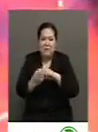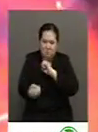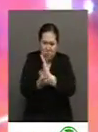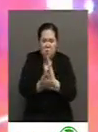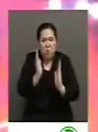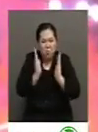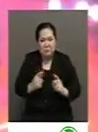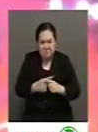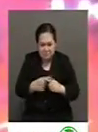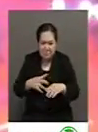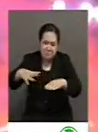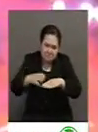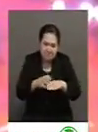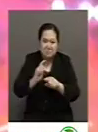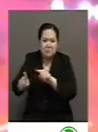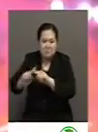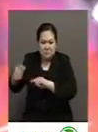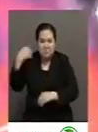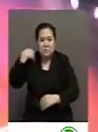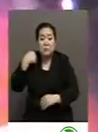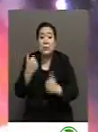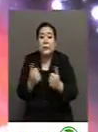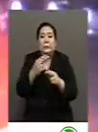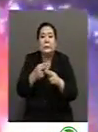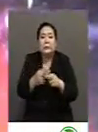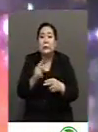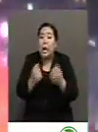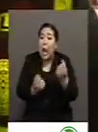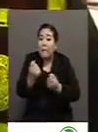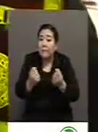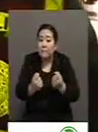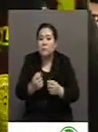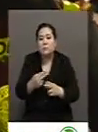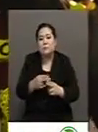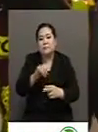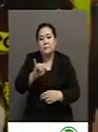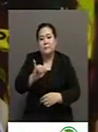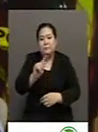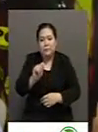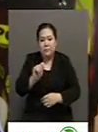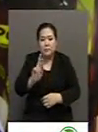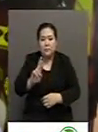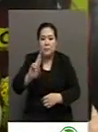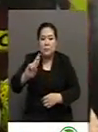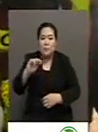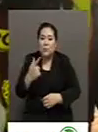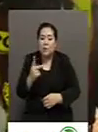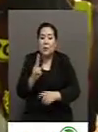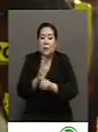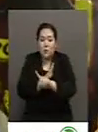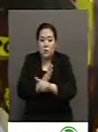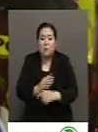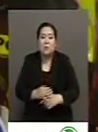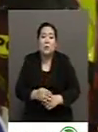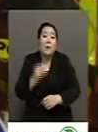ยนะคะซึ่งพอตำรวจไปสอบถามปรากฏว่าได้รับชื่อมาเรียบร้อยแล้วค่ะคนขับก็คือนายไตรงเวียงไกรอายุ16ปีเป็นคนอำเภ